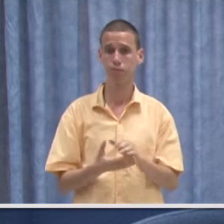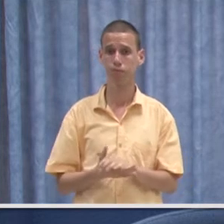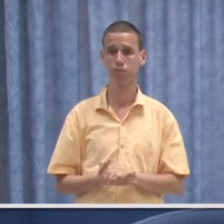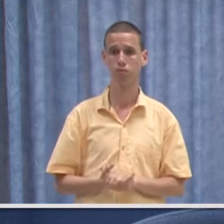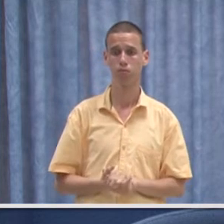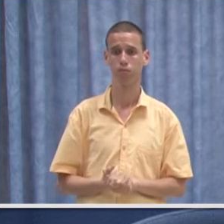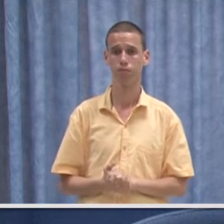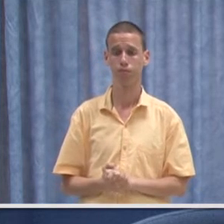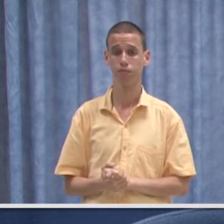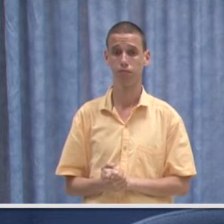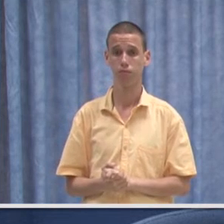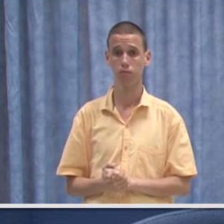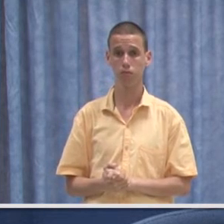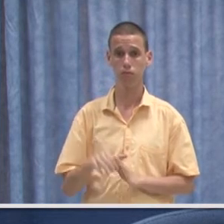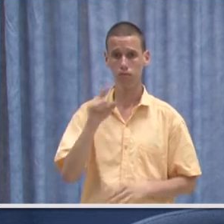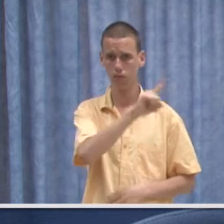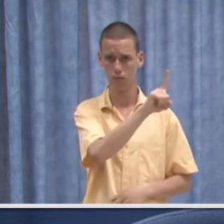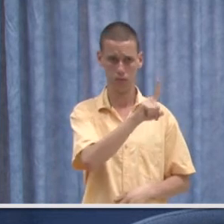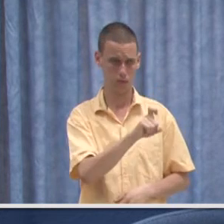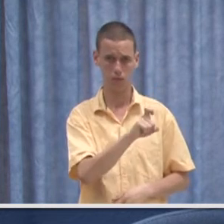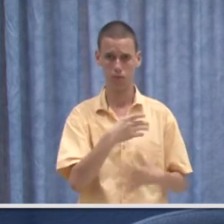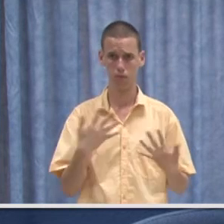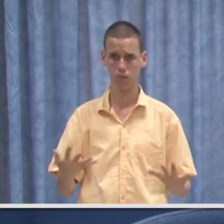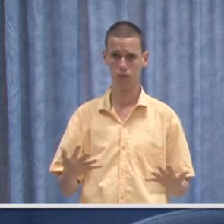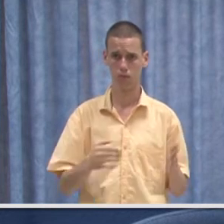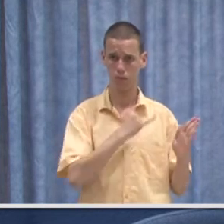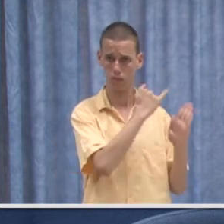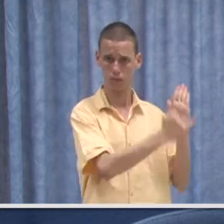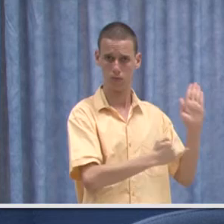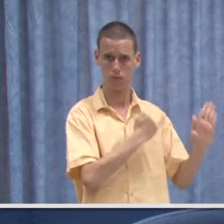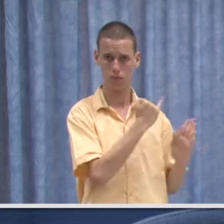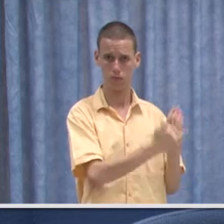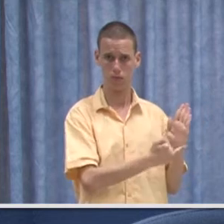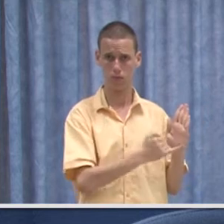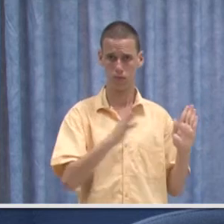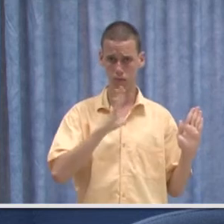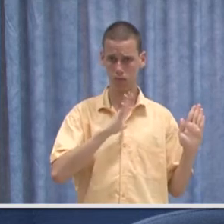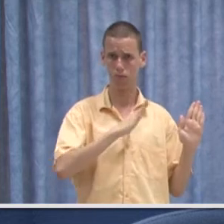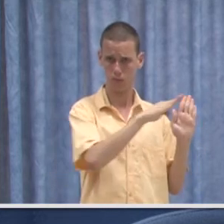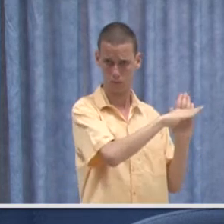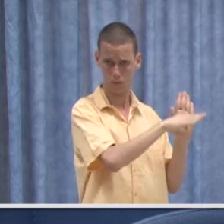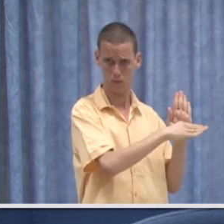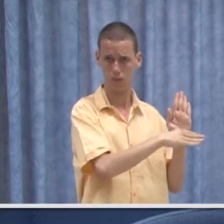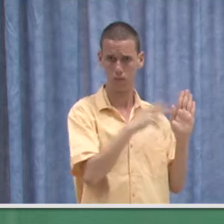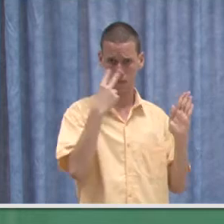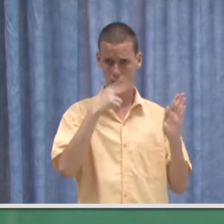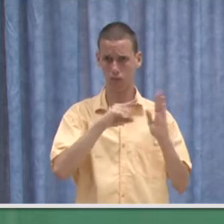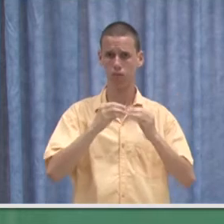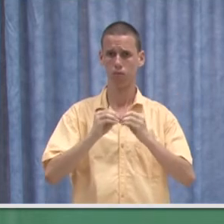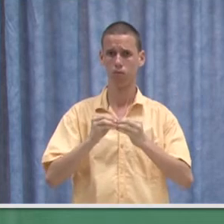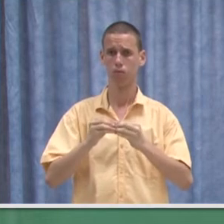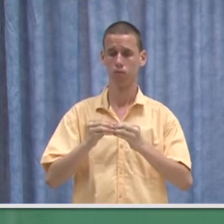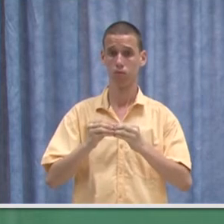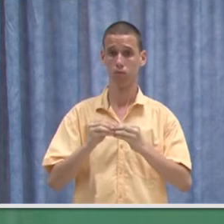qui le département de la santé peut mettre en place avec un nouveau phasing là? Mais justement, le fait que nous sommes en